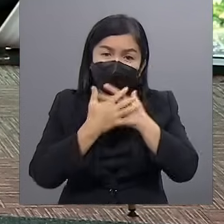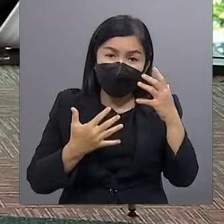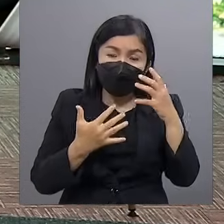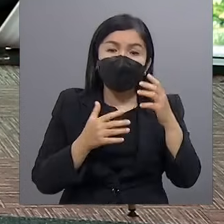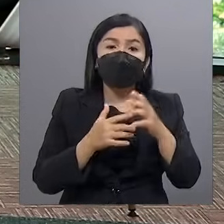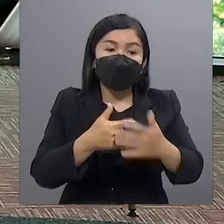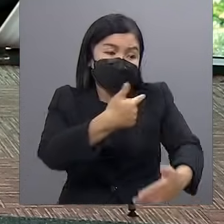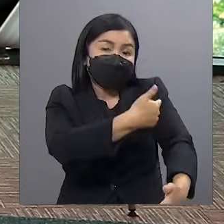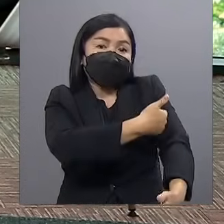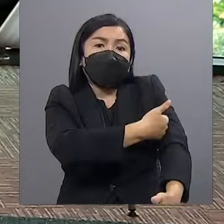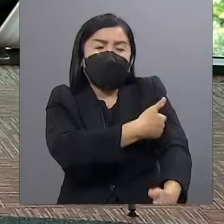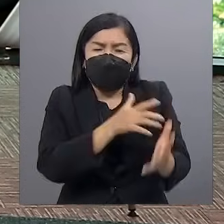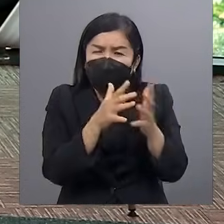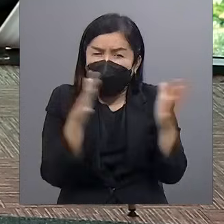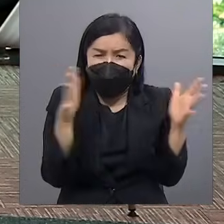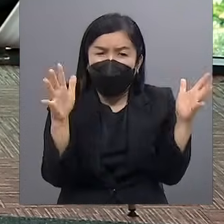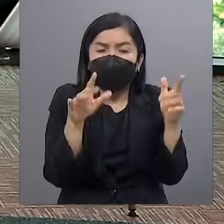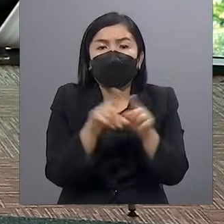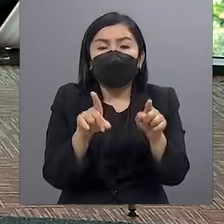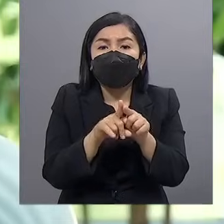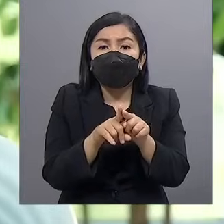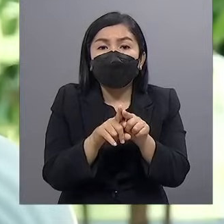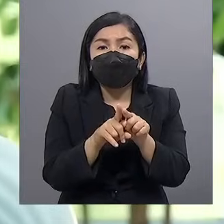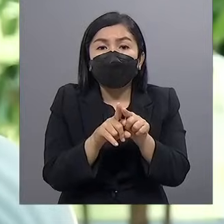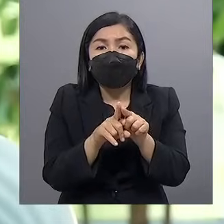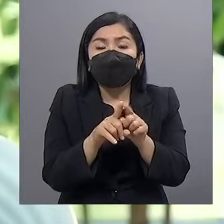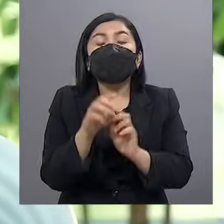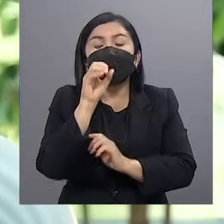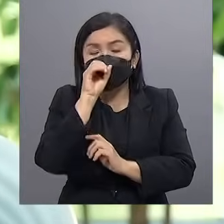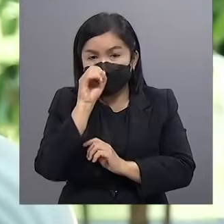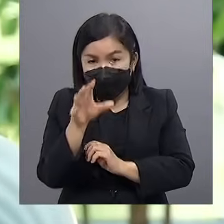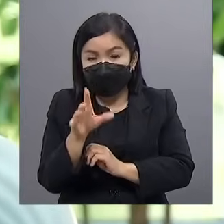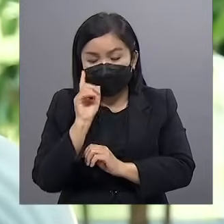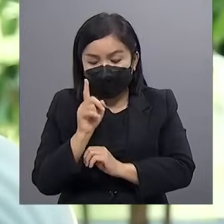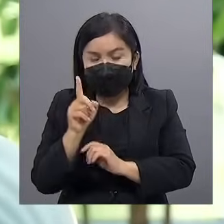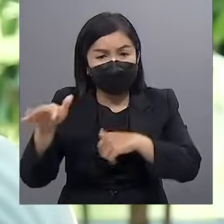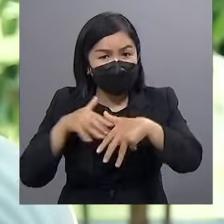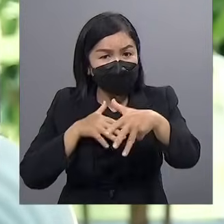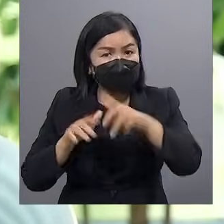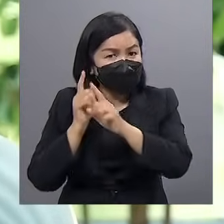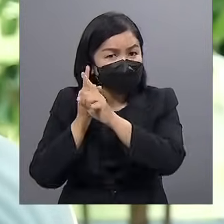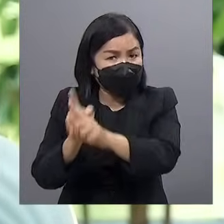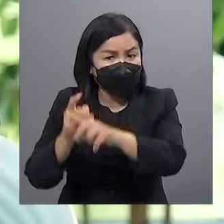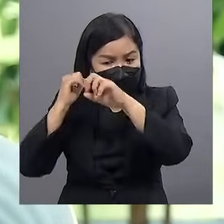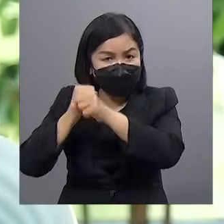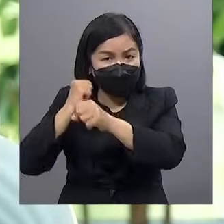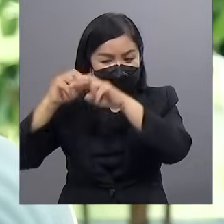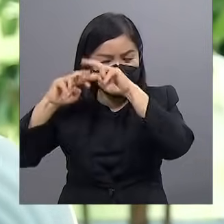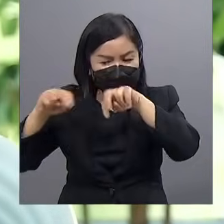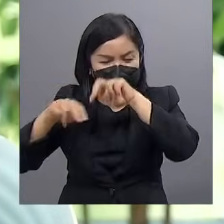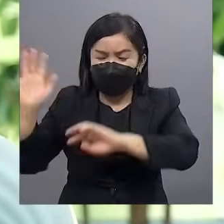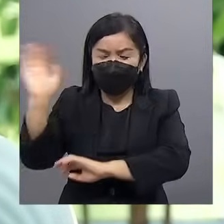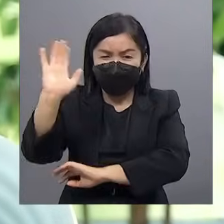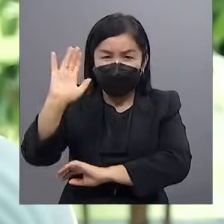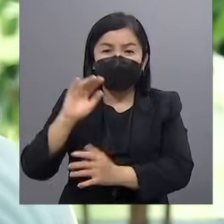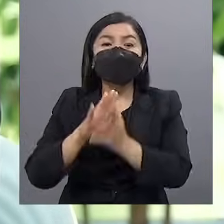ลายาวเลยนะเยอะมากเลยคือก็อยากจะบอกว่าเป็นจริงเป็นผู้ทรงไม่ต้องทานตามงานวิจัยเสมอไปนะครับหลักก็คือว่า